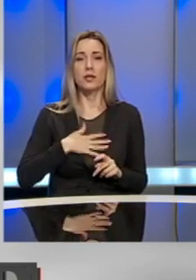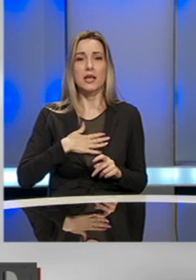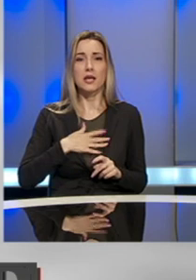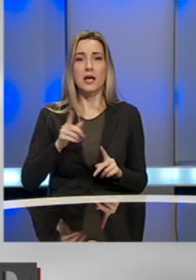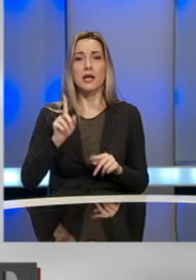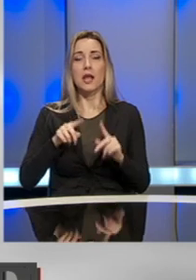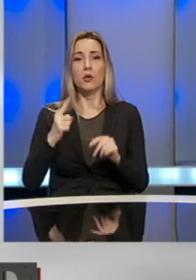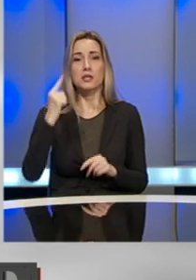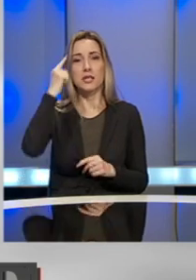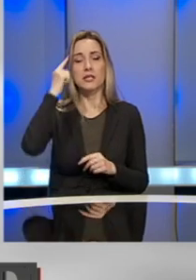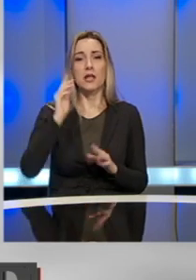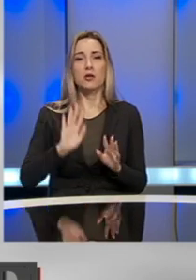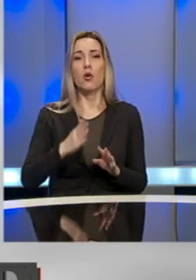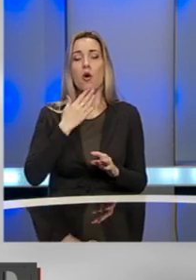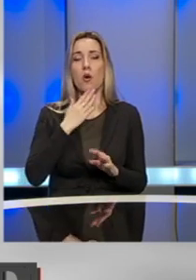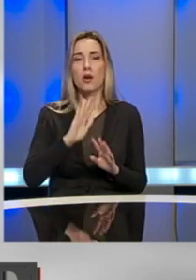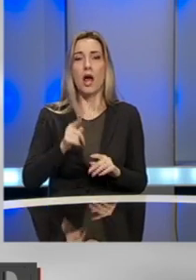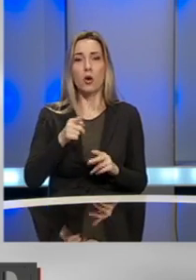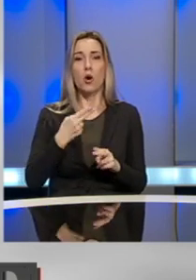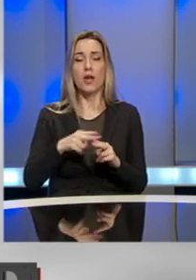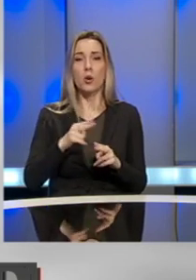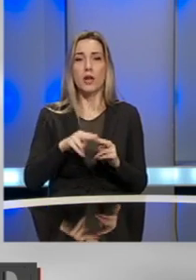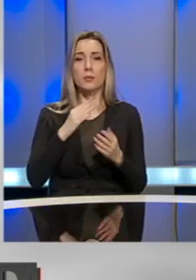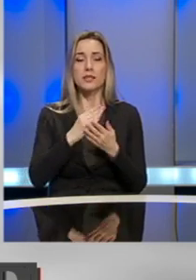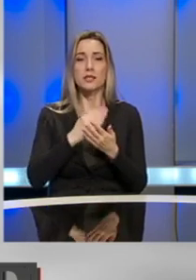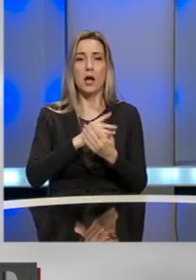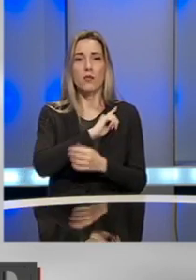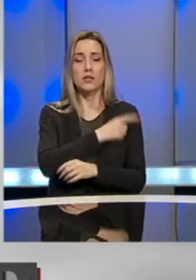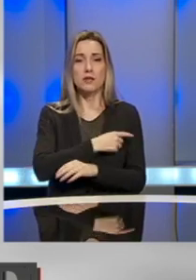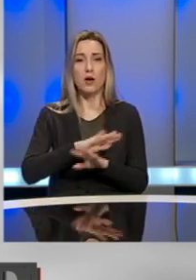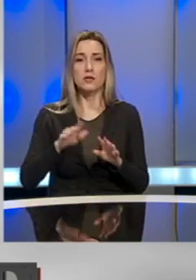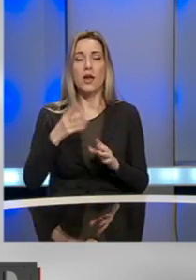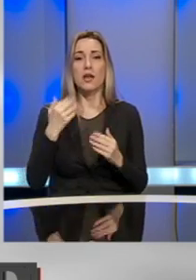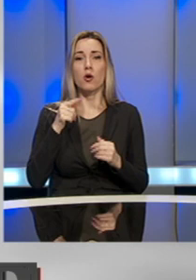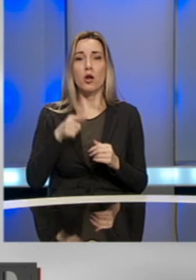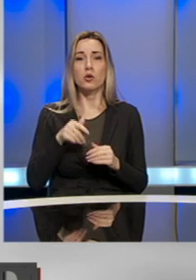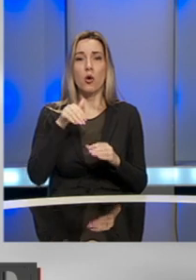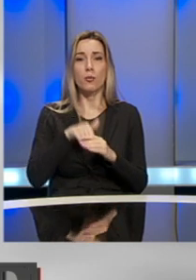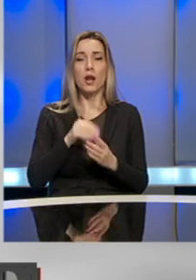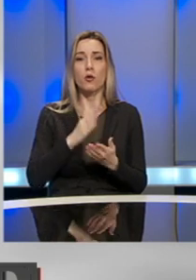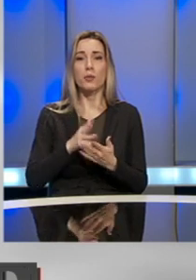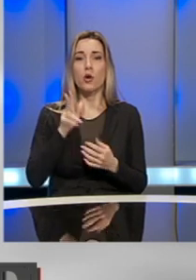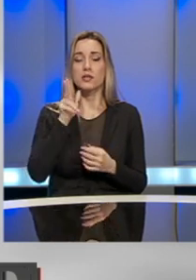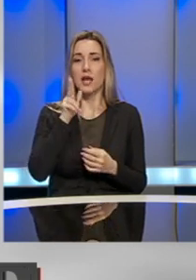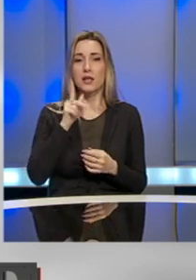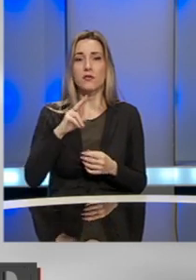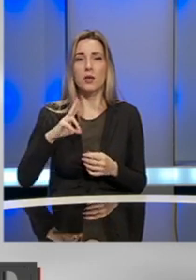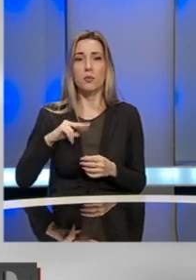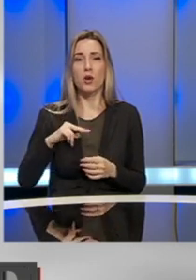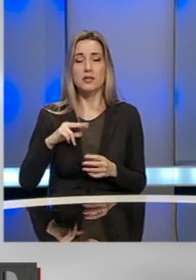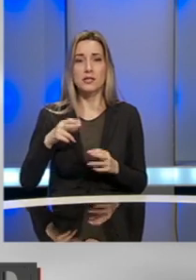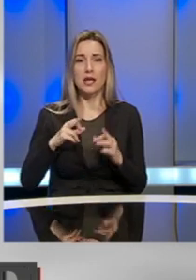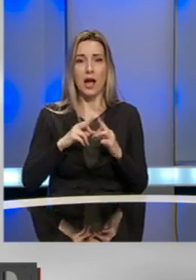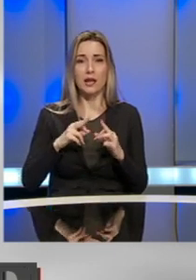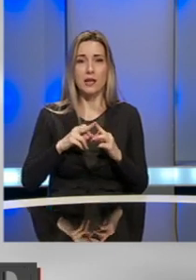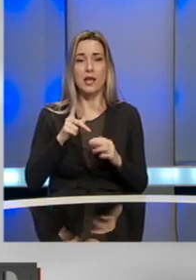se sjetio eto tek onako ove uredbe sa zakonskom snagom i svega ovoga, nego je to upravo bio zahtjev i policijskih